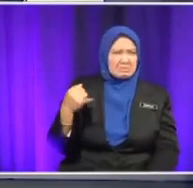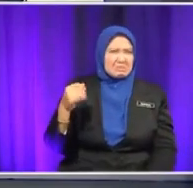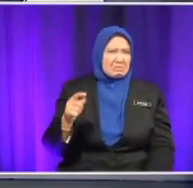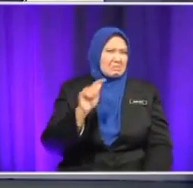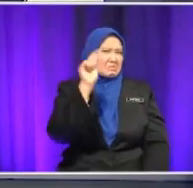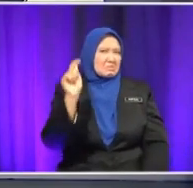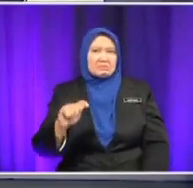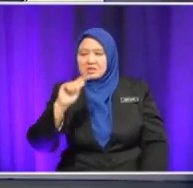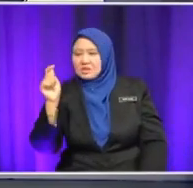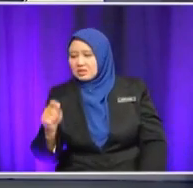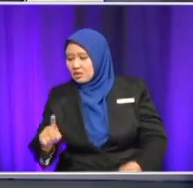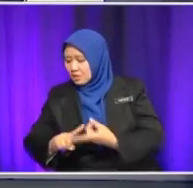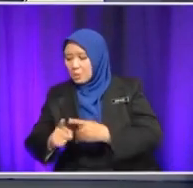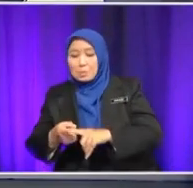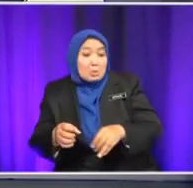sini